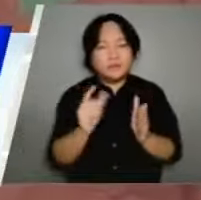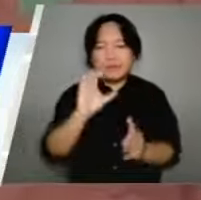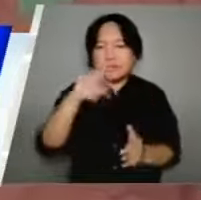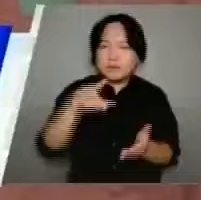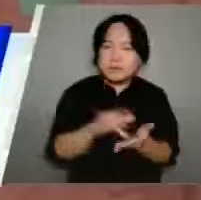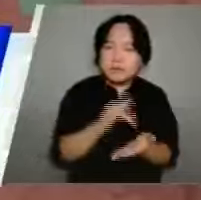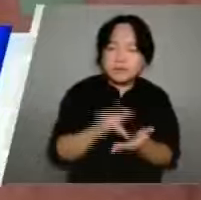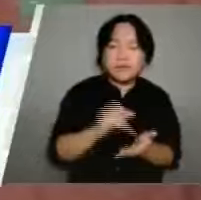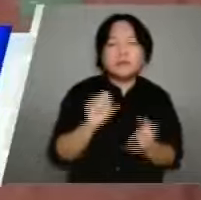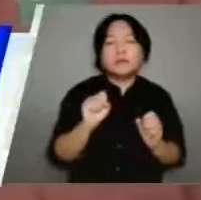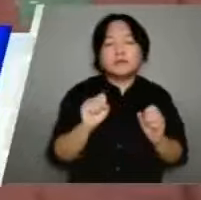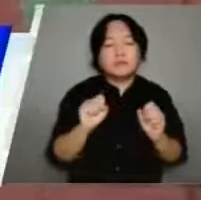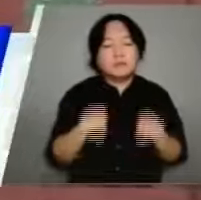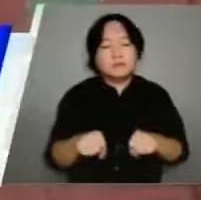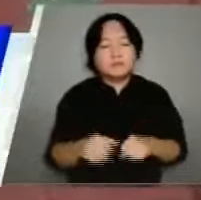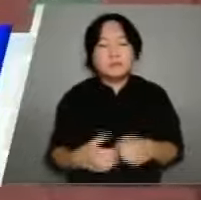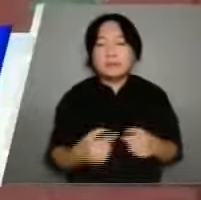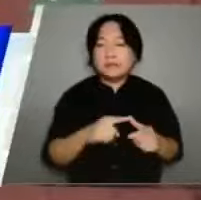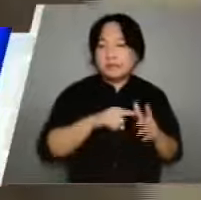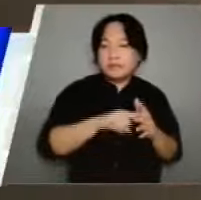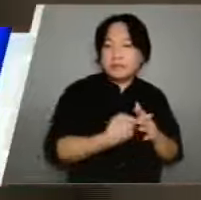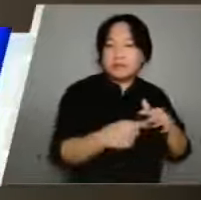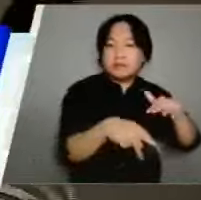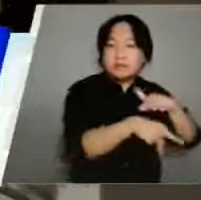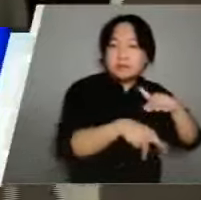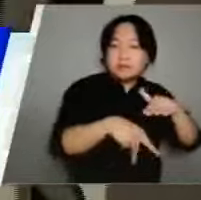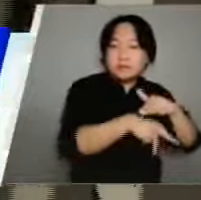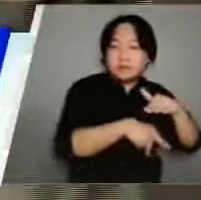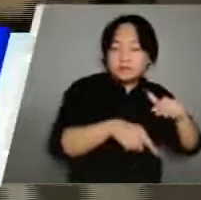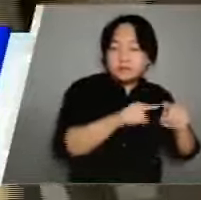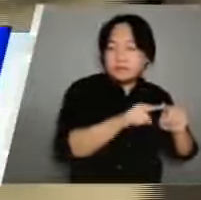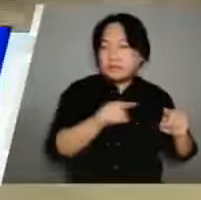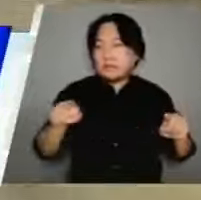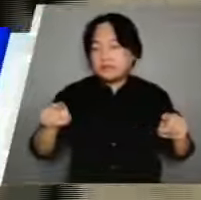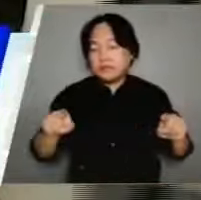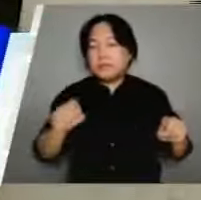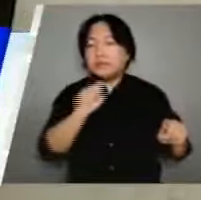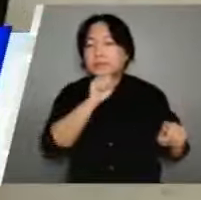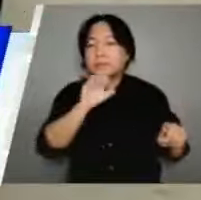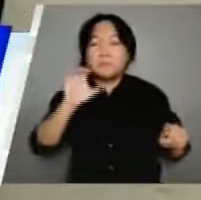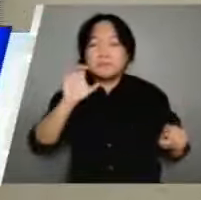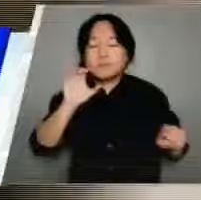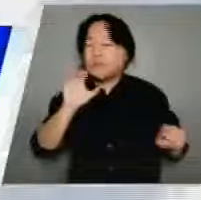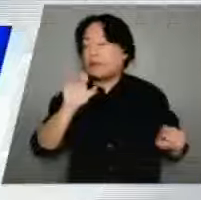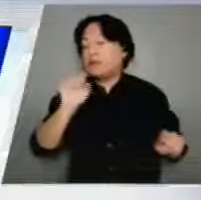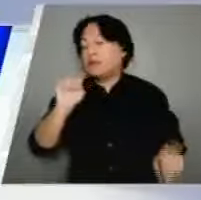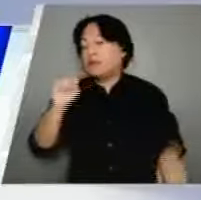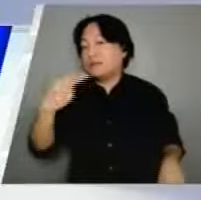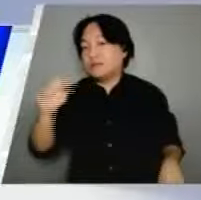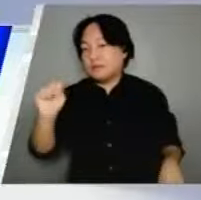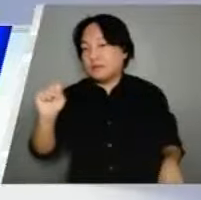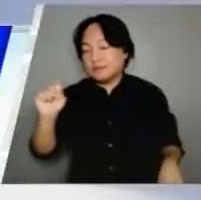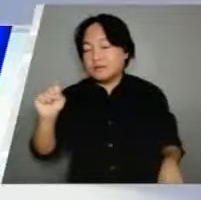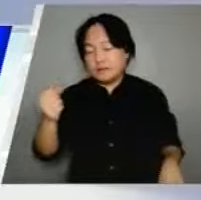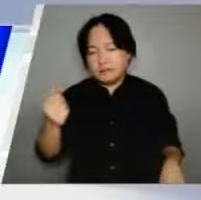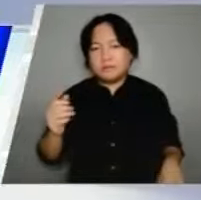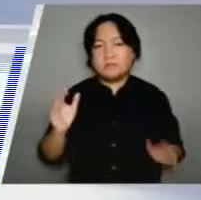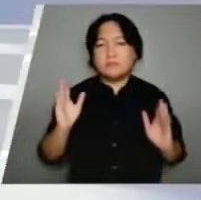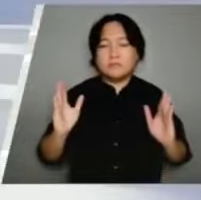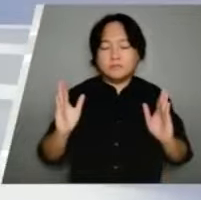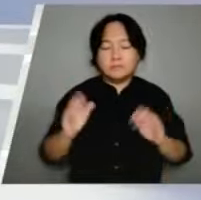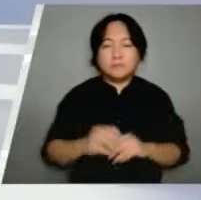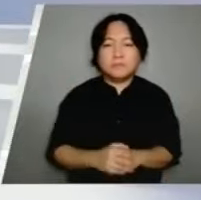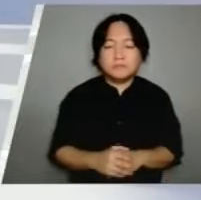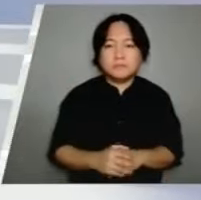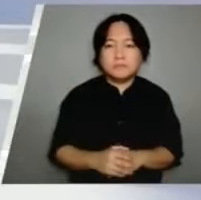Mula kindergarten yan hanggang senior high school sa mga pampubliko at pribadong paaralan. Tinanong namin kaugnay nito ang